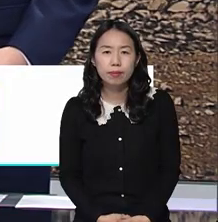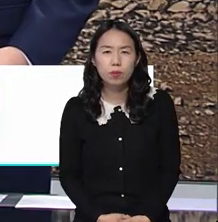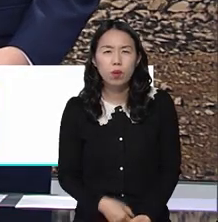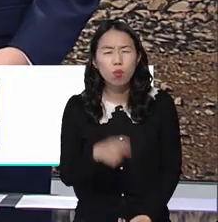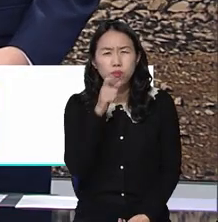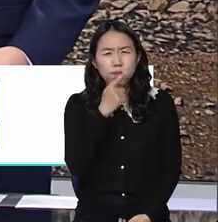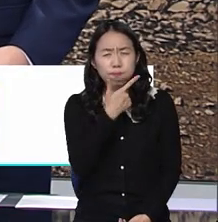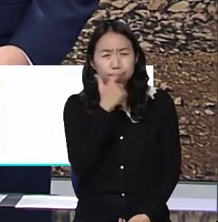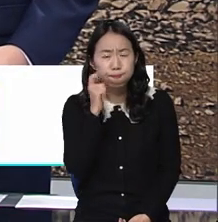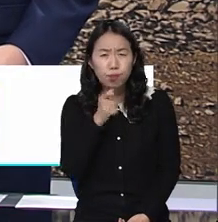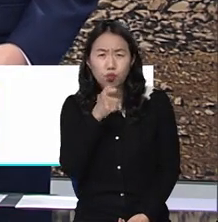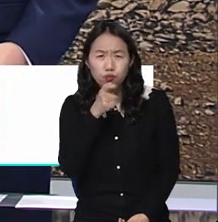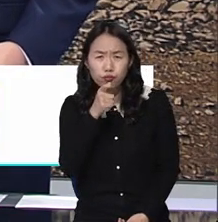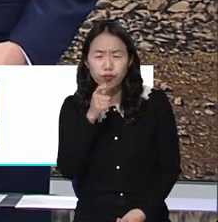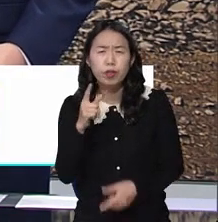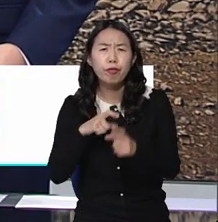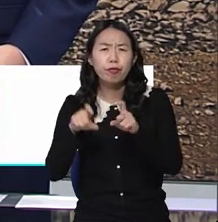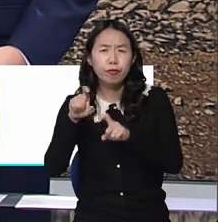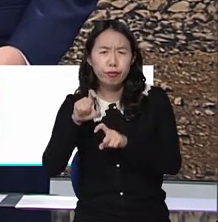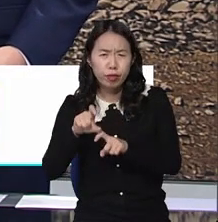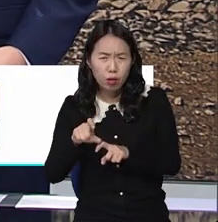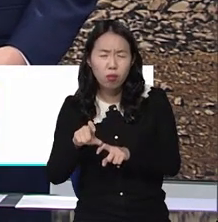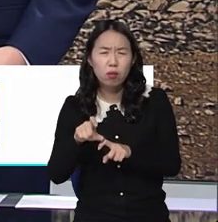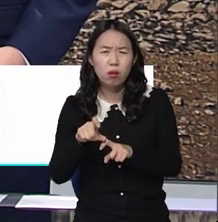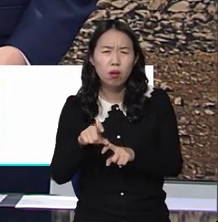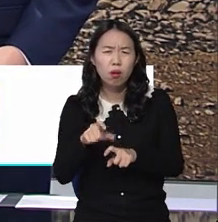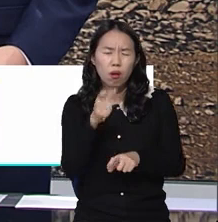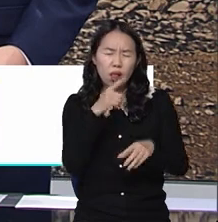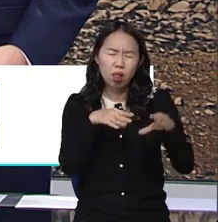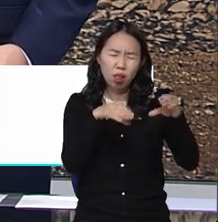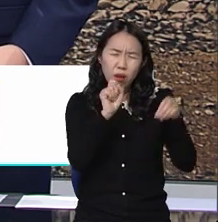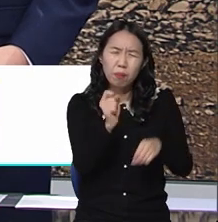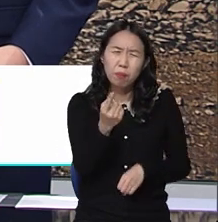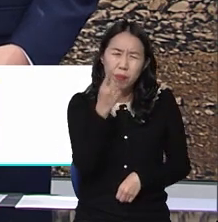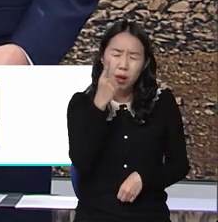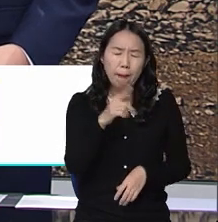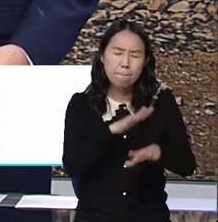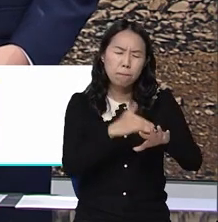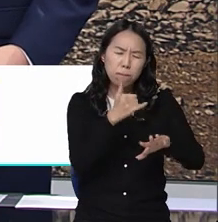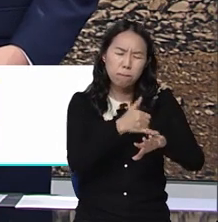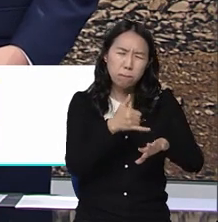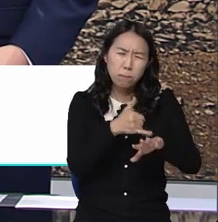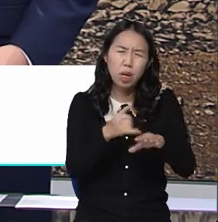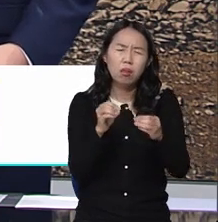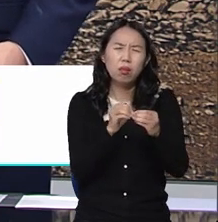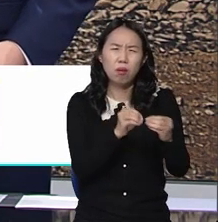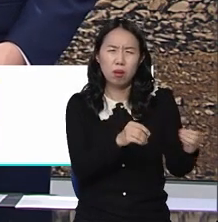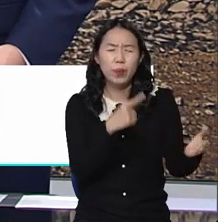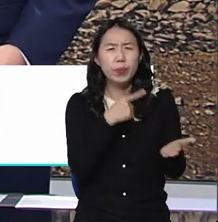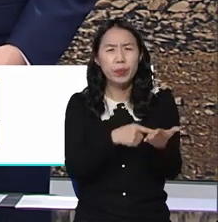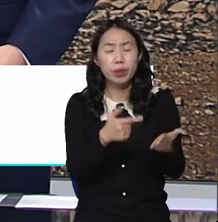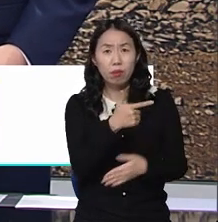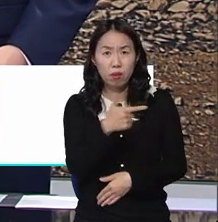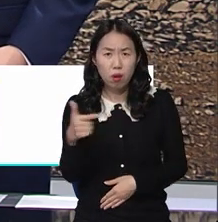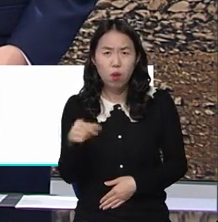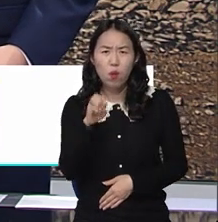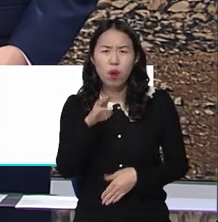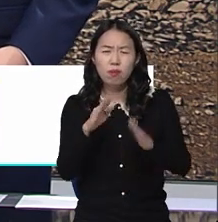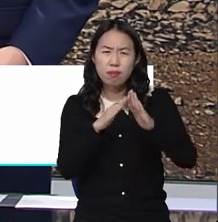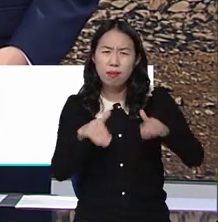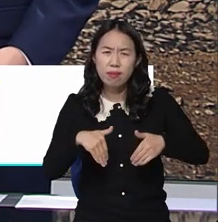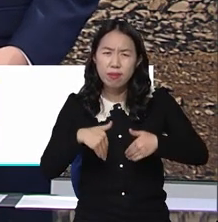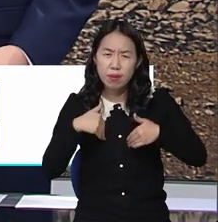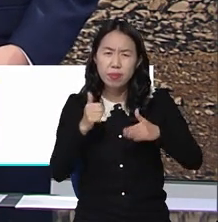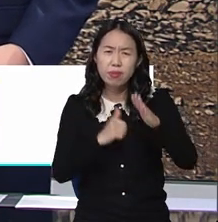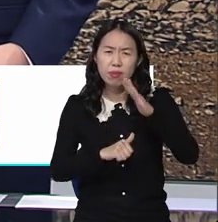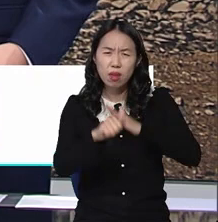물 부족은 식수뿐만이 아닙니다. 최악의 가뭄으로 다가오는 영농철 농업용수 부족이 우려되는데요. 광주 전남의 대표적